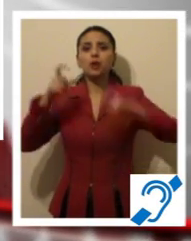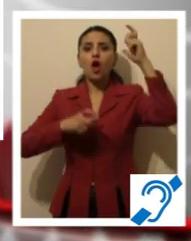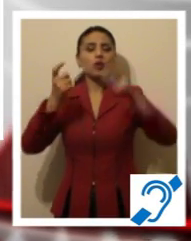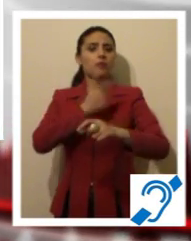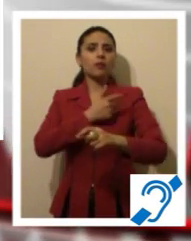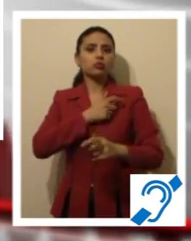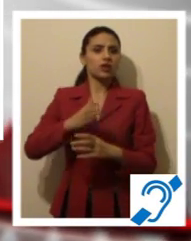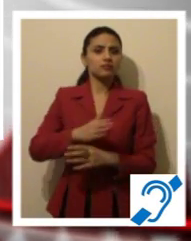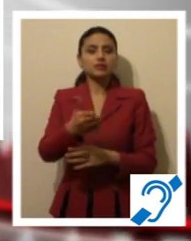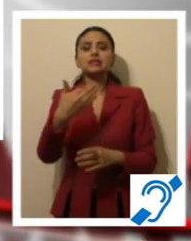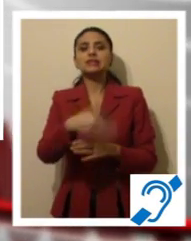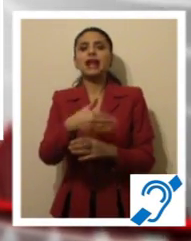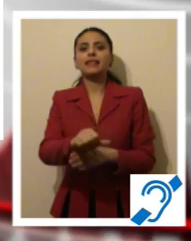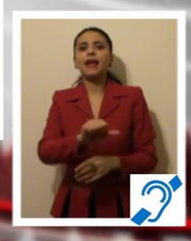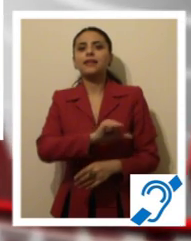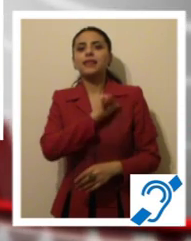pe strada Tineretului,